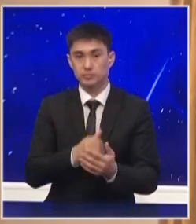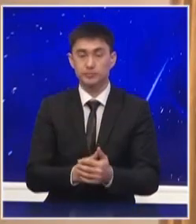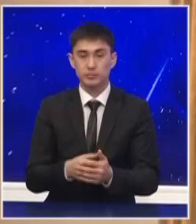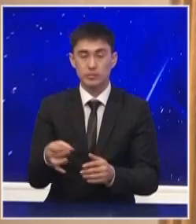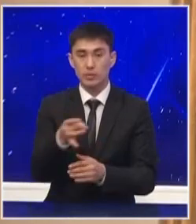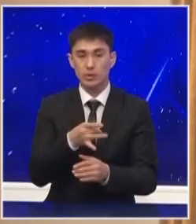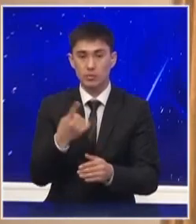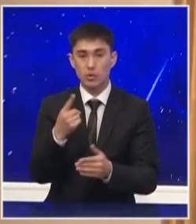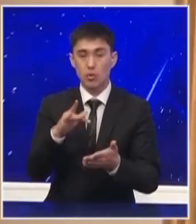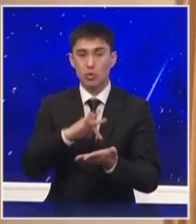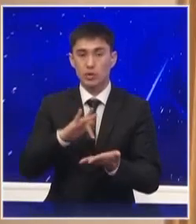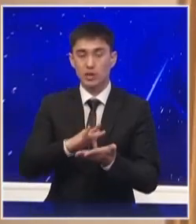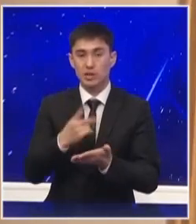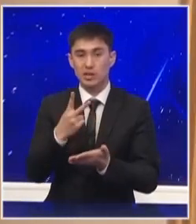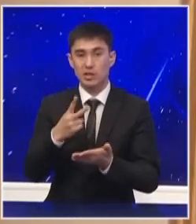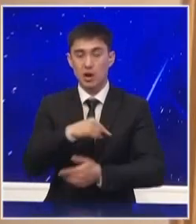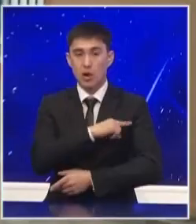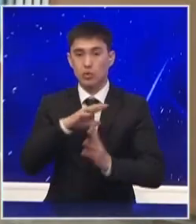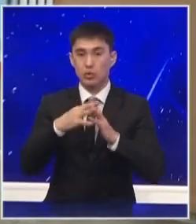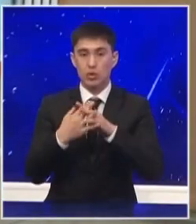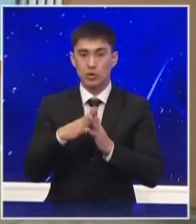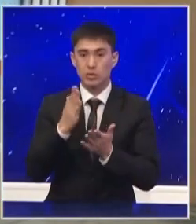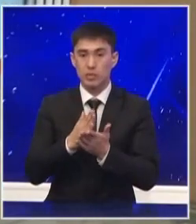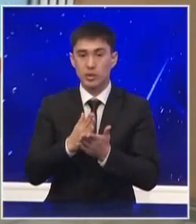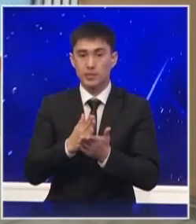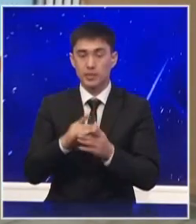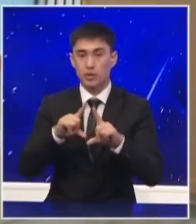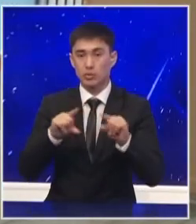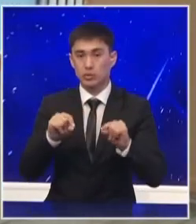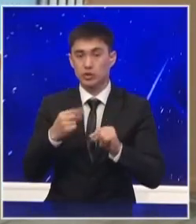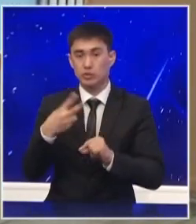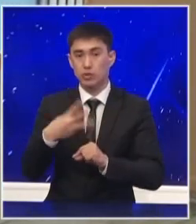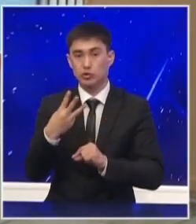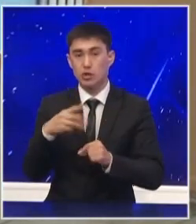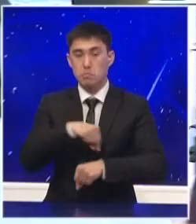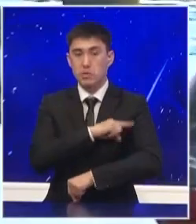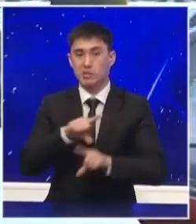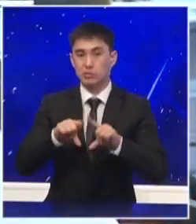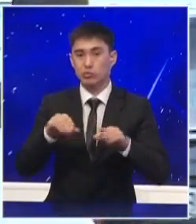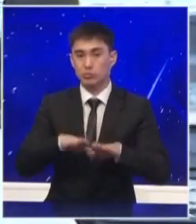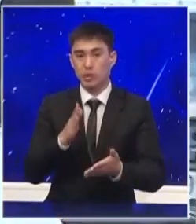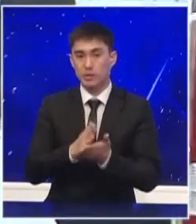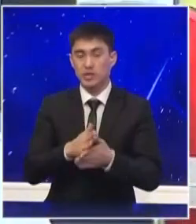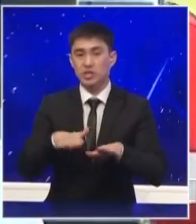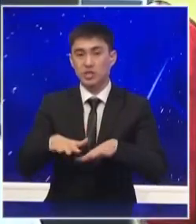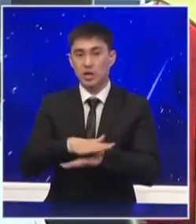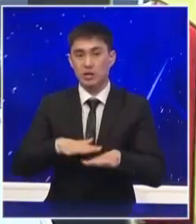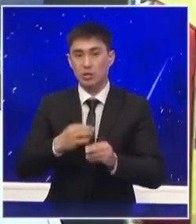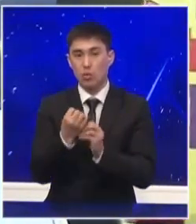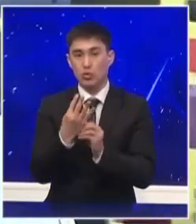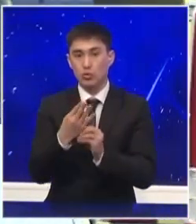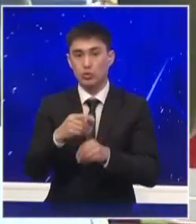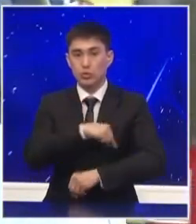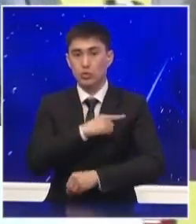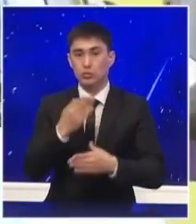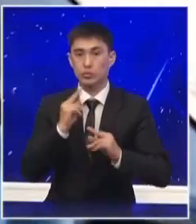Ауданда бір орталық, екі ауылдық аурухана, 13 ауылдық дәрігерлік амбулатория, 23 медициналық пункт бар. Жергілікті халыққа 14 жедел жәрдем